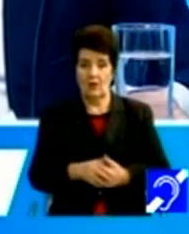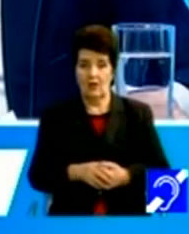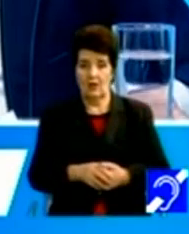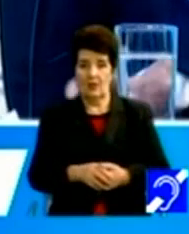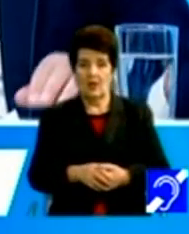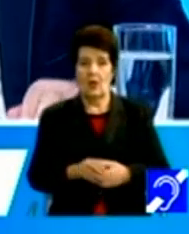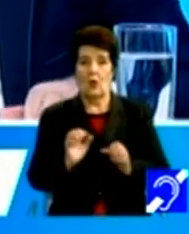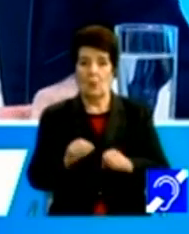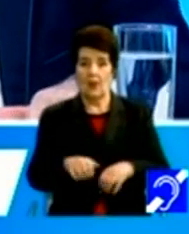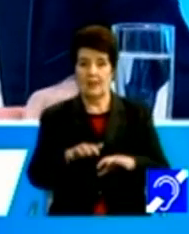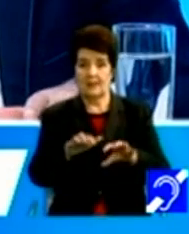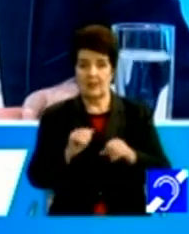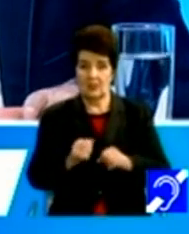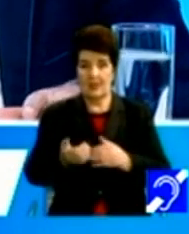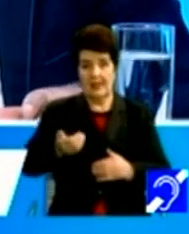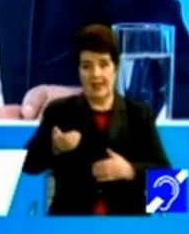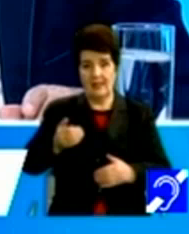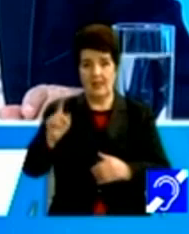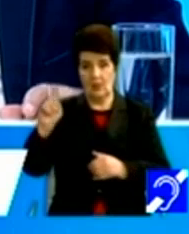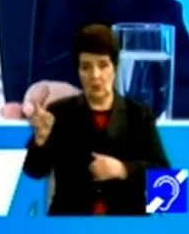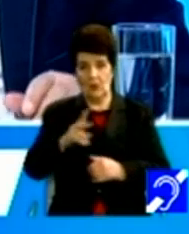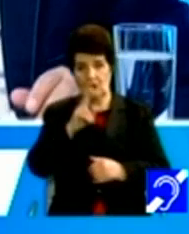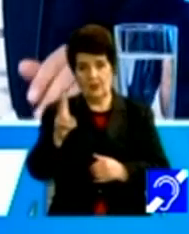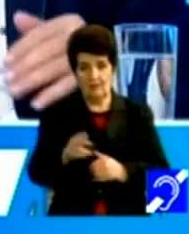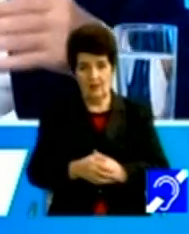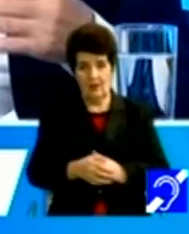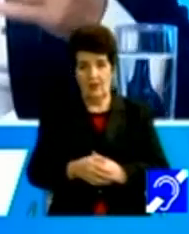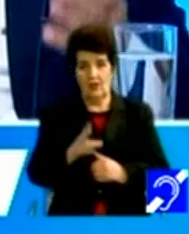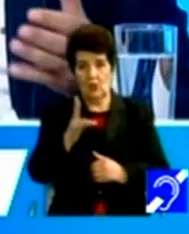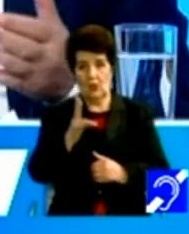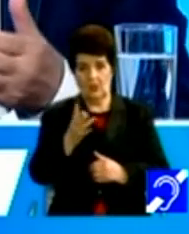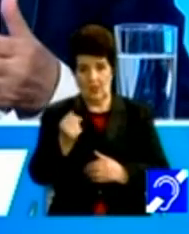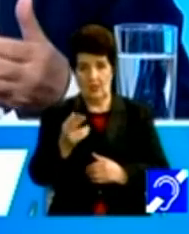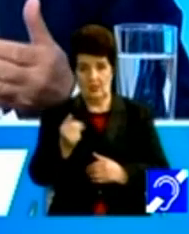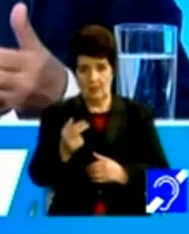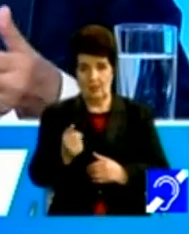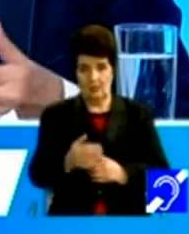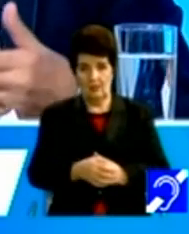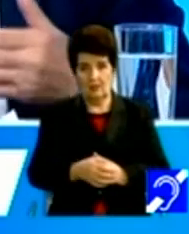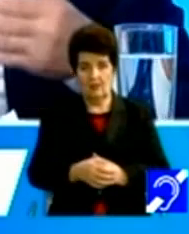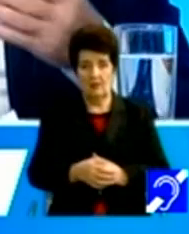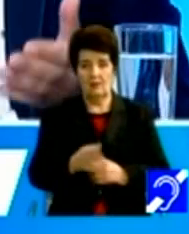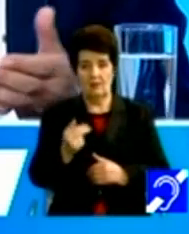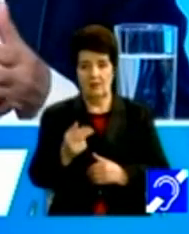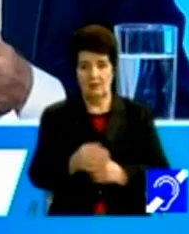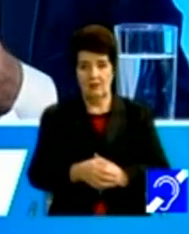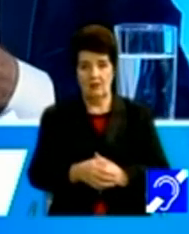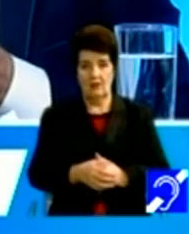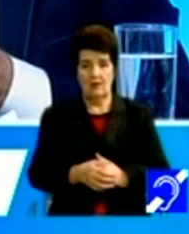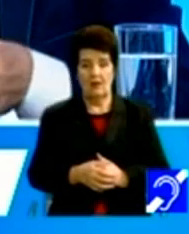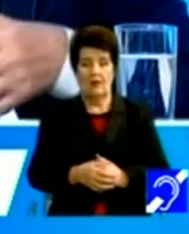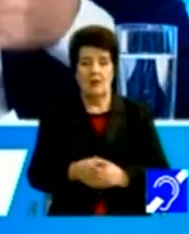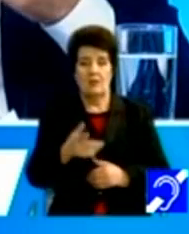poate retrage ceea ce a dat înaintea lui cineva, da? Sau... Nu, și ceea ce a dat înaintea lui cineva, fiindcă prin